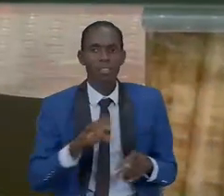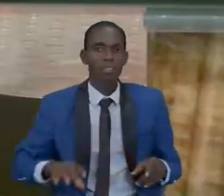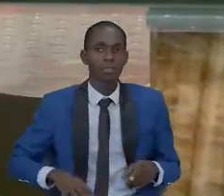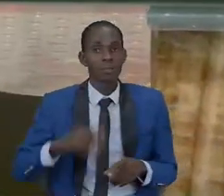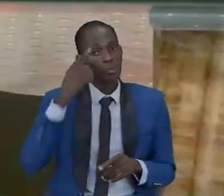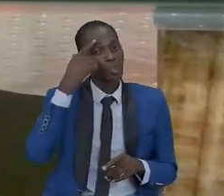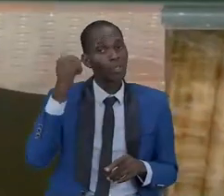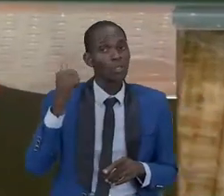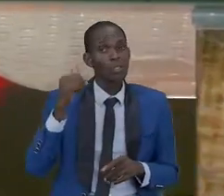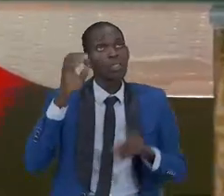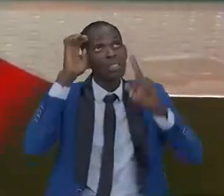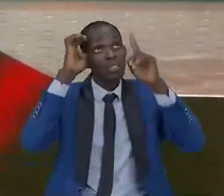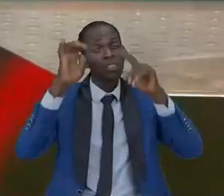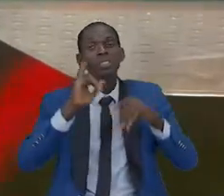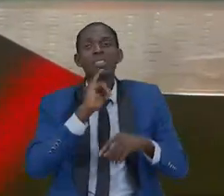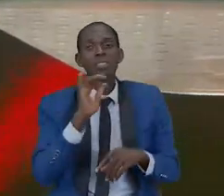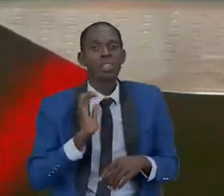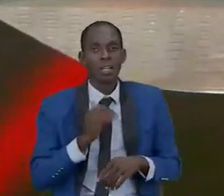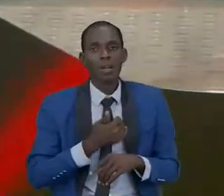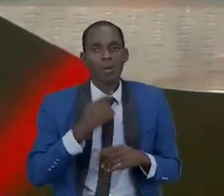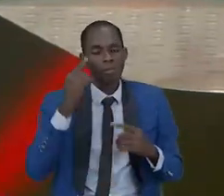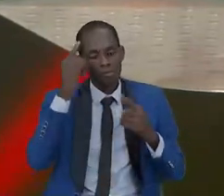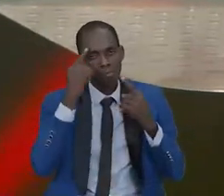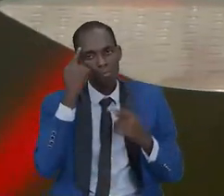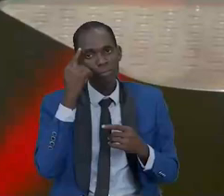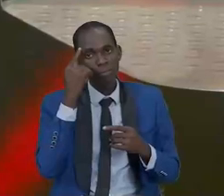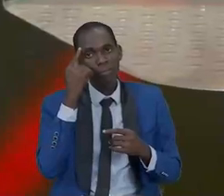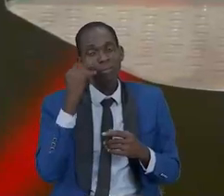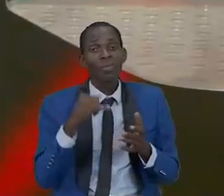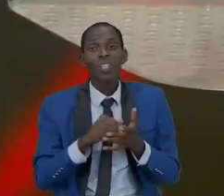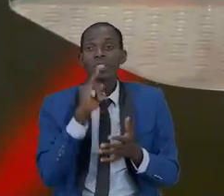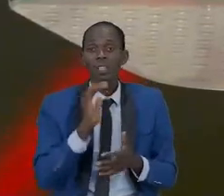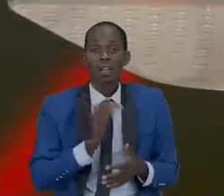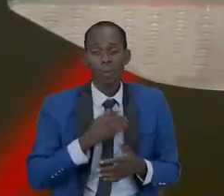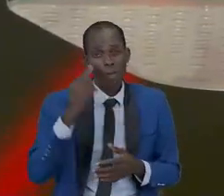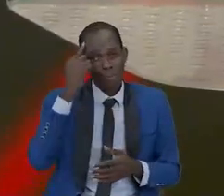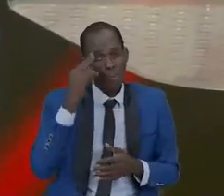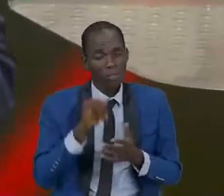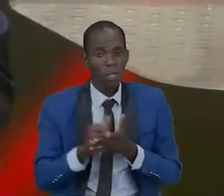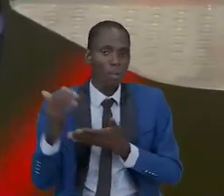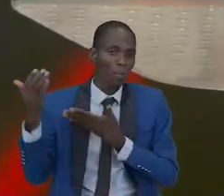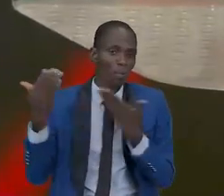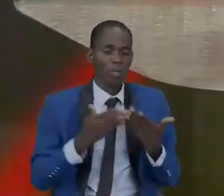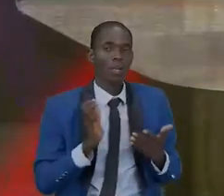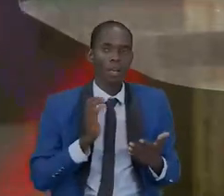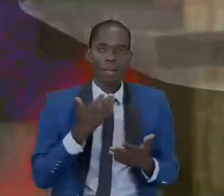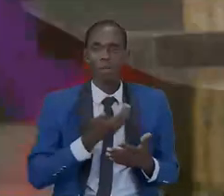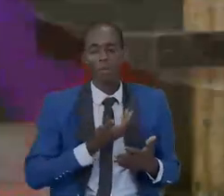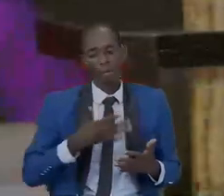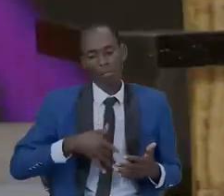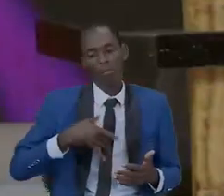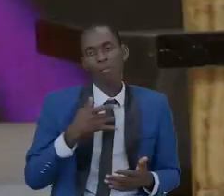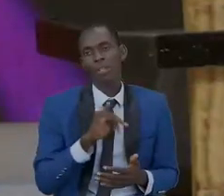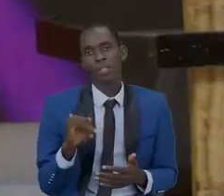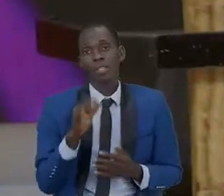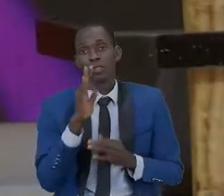que ce sont nos pensées qui apportent qui produisent nos émotions c'est quelque chose se passe et vous